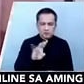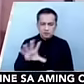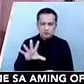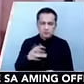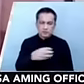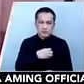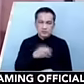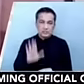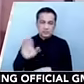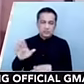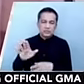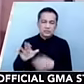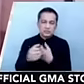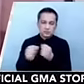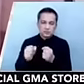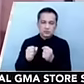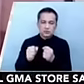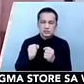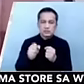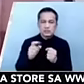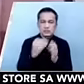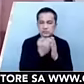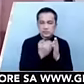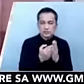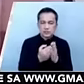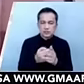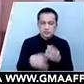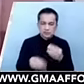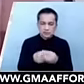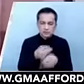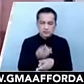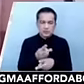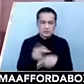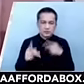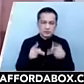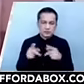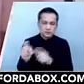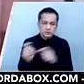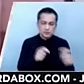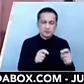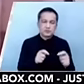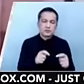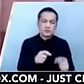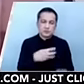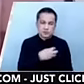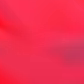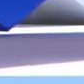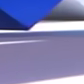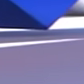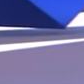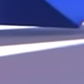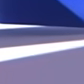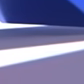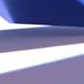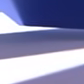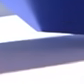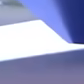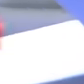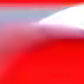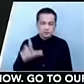detail. Pandagdag umano sa bantay ng publiko ang mga inilipat na pulis. Nakatutok si Marisol Abdurrahman.